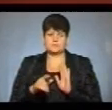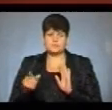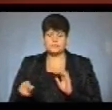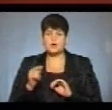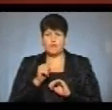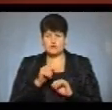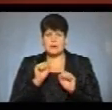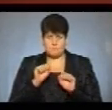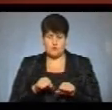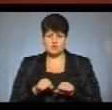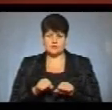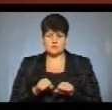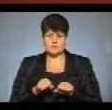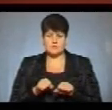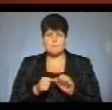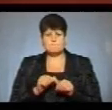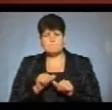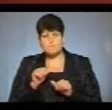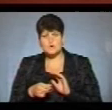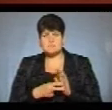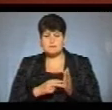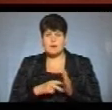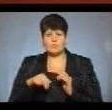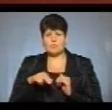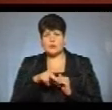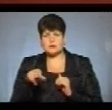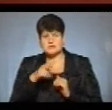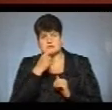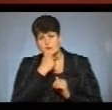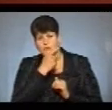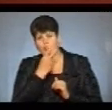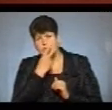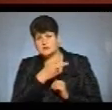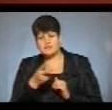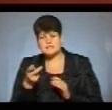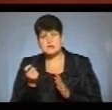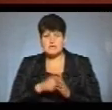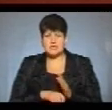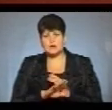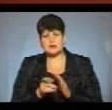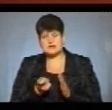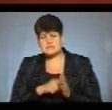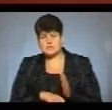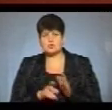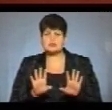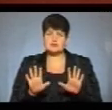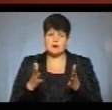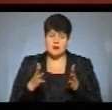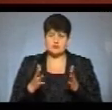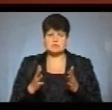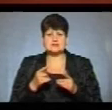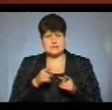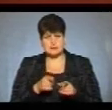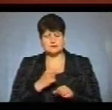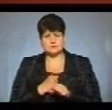вони можуть позапланово пройтися, подивитися, чи закрито, чи не закрито, чи щось там трапилося? Це в їхні